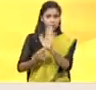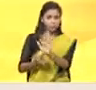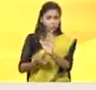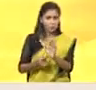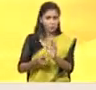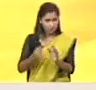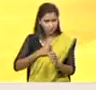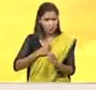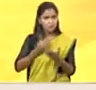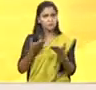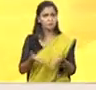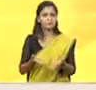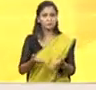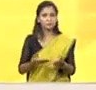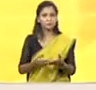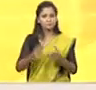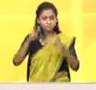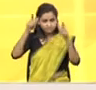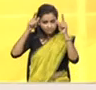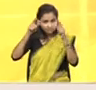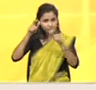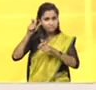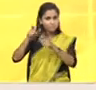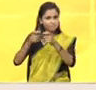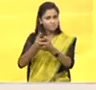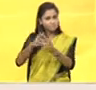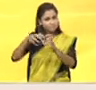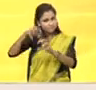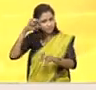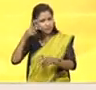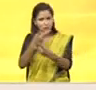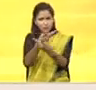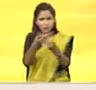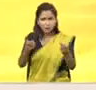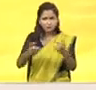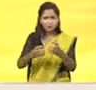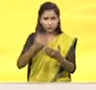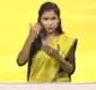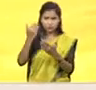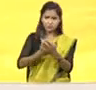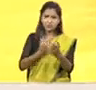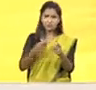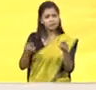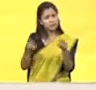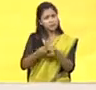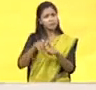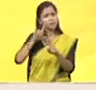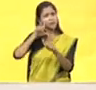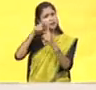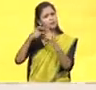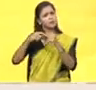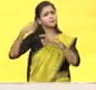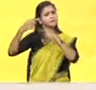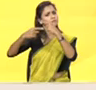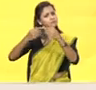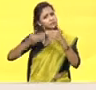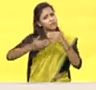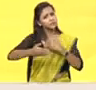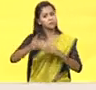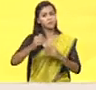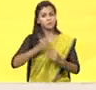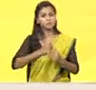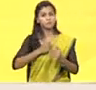ताकि हमारे पशुओं की रक्षा हो सके और परंपरा भी चलती रहे। मेरे प्यारे